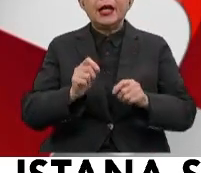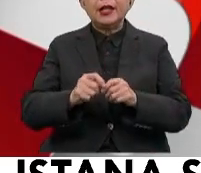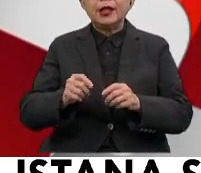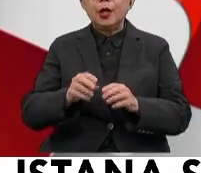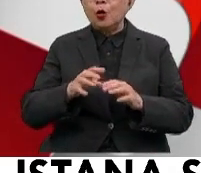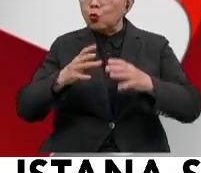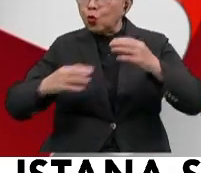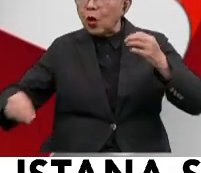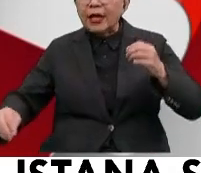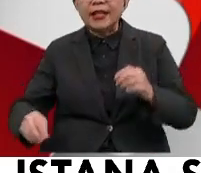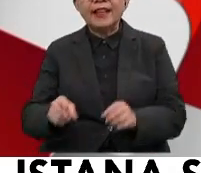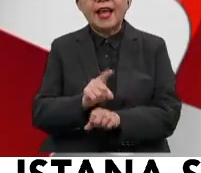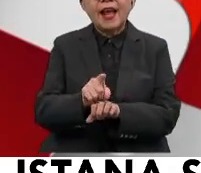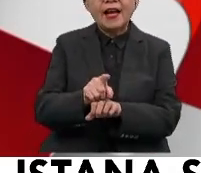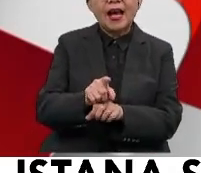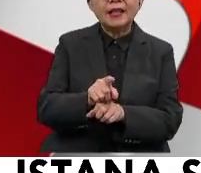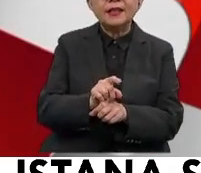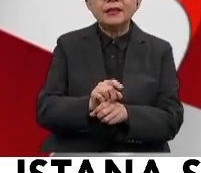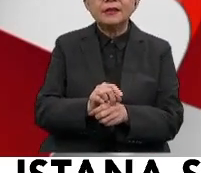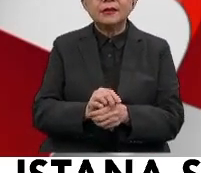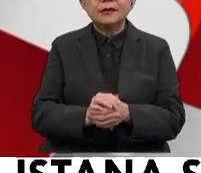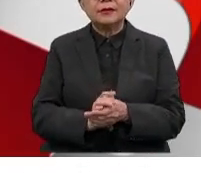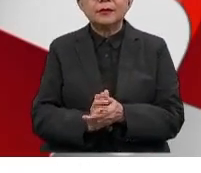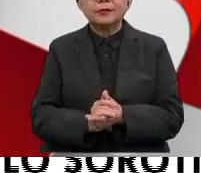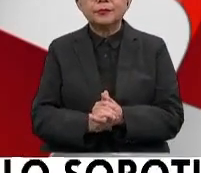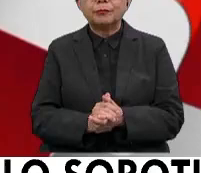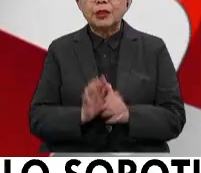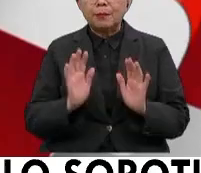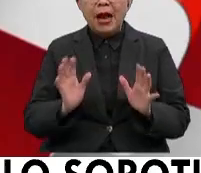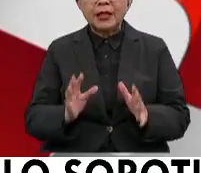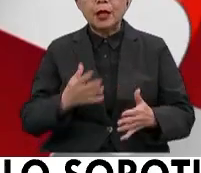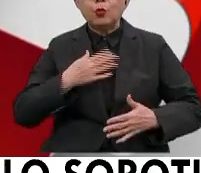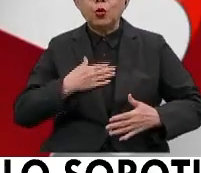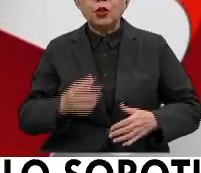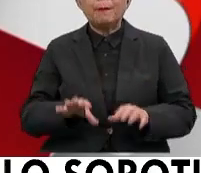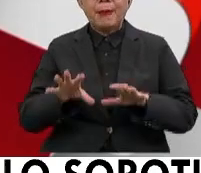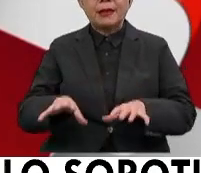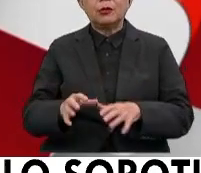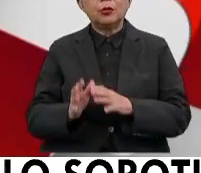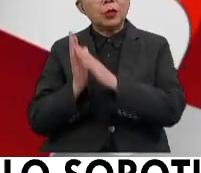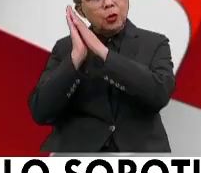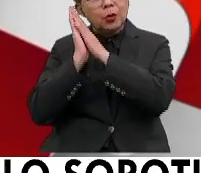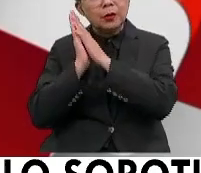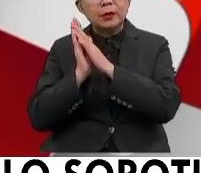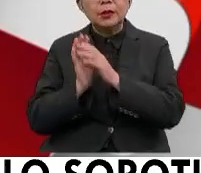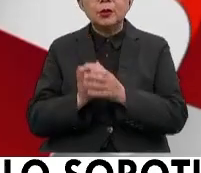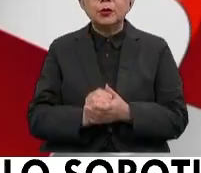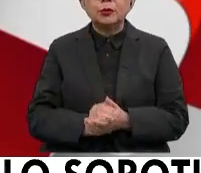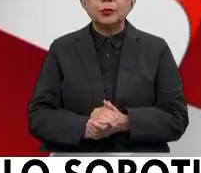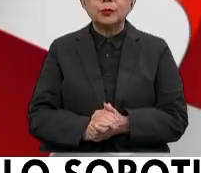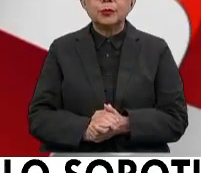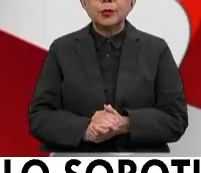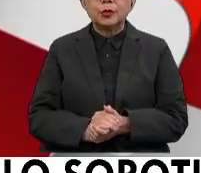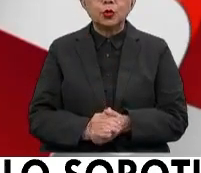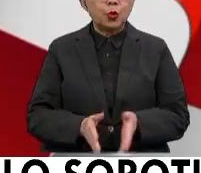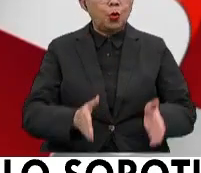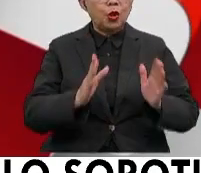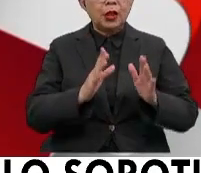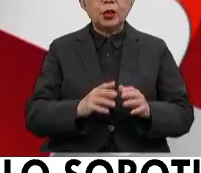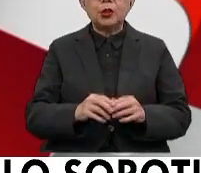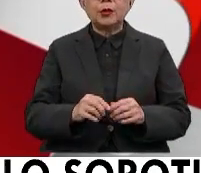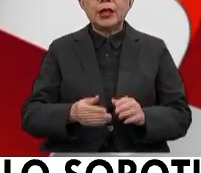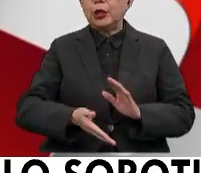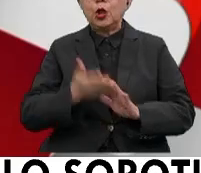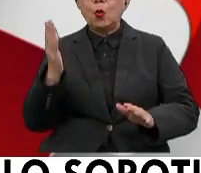Bulungan, Tarakan, itu dari Krayam masih banyak yang butuh tempat tinggal, sehingga tidak ada pembangunan didahulukan di